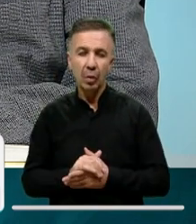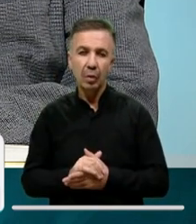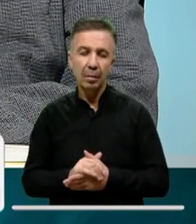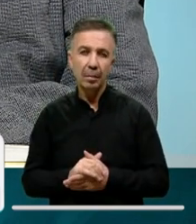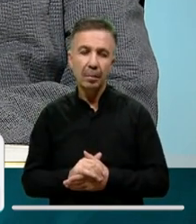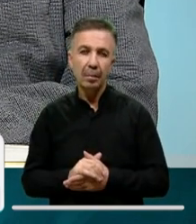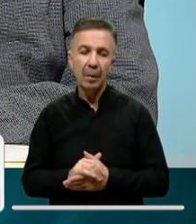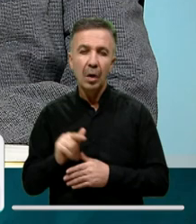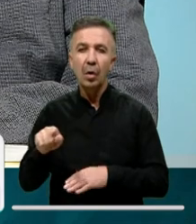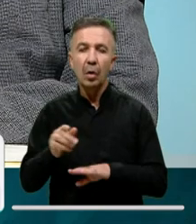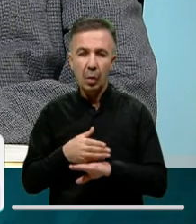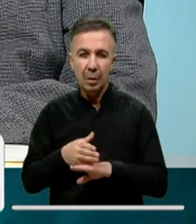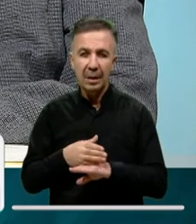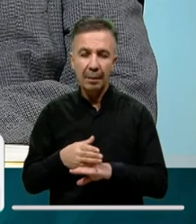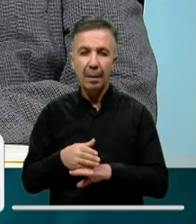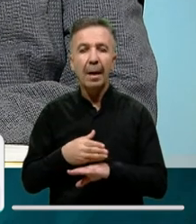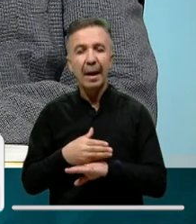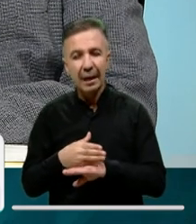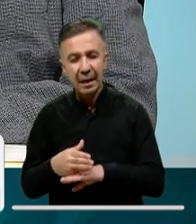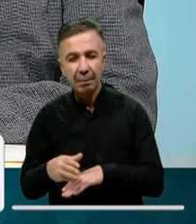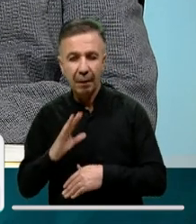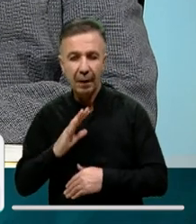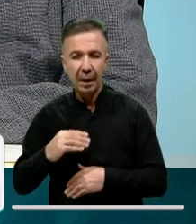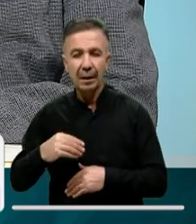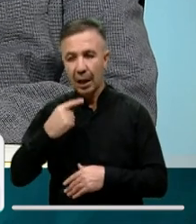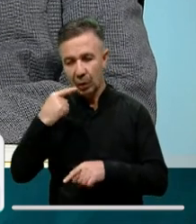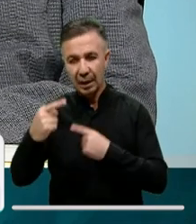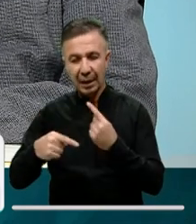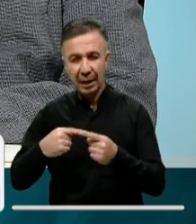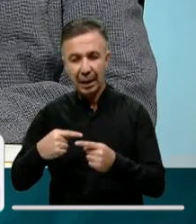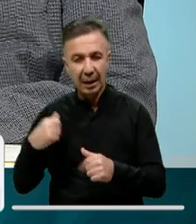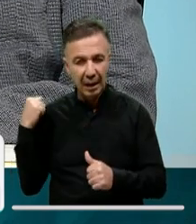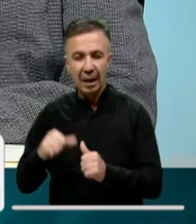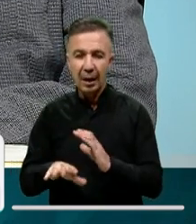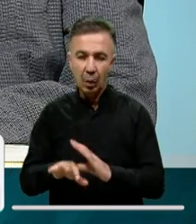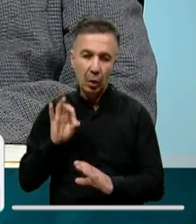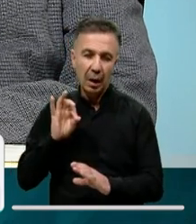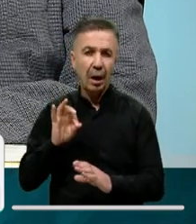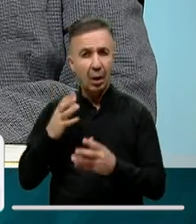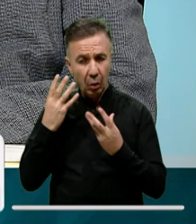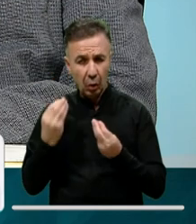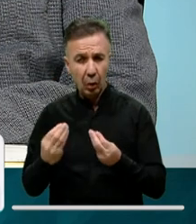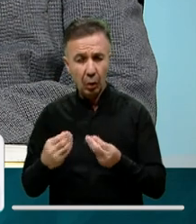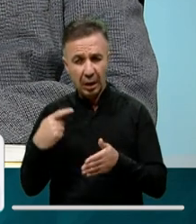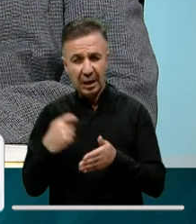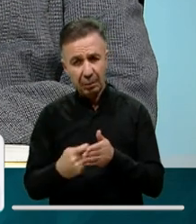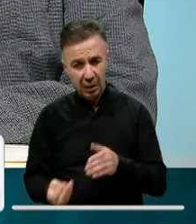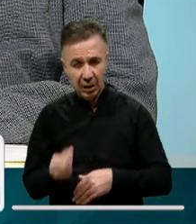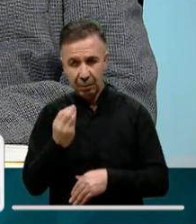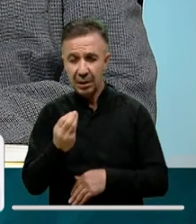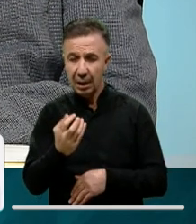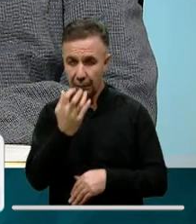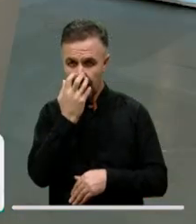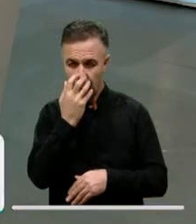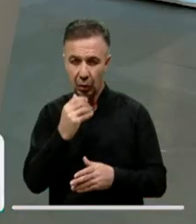olmuyor. Ondan dolayı ertelenebiliyor. Daha sonraki yıllar tekrar kuraya giriyor, tekrar isminin çıkmasını bekliyor.